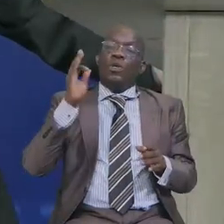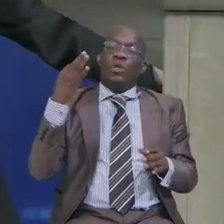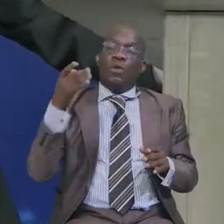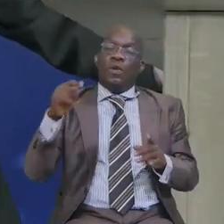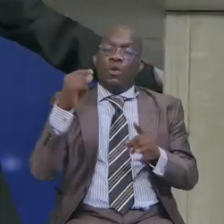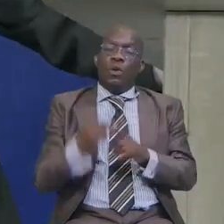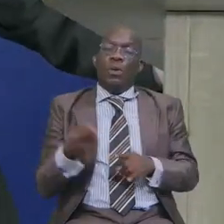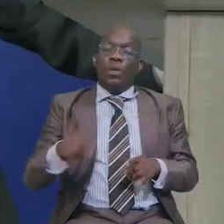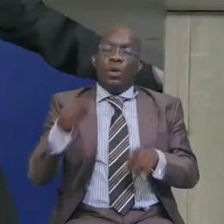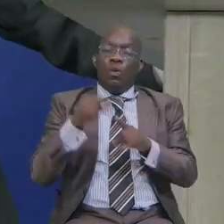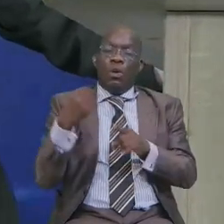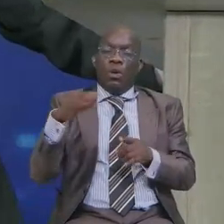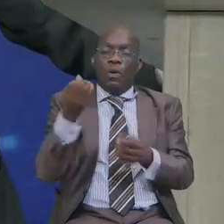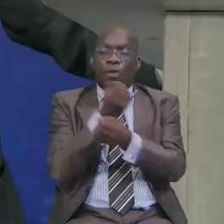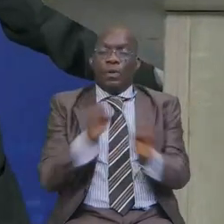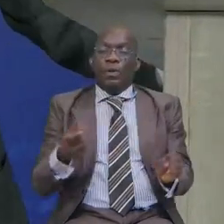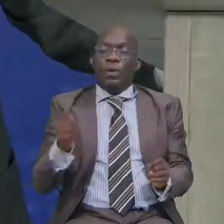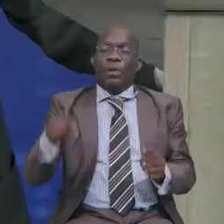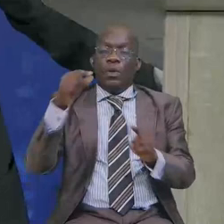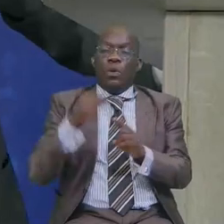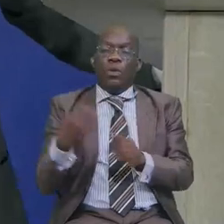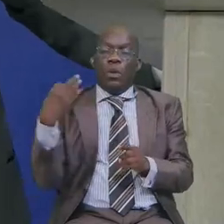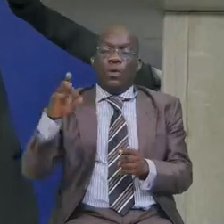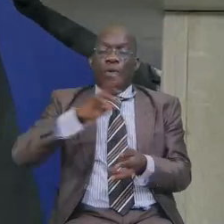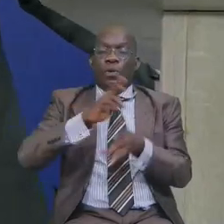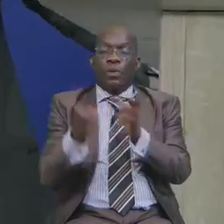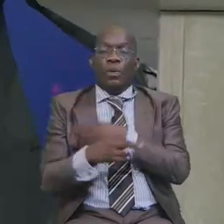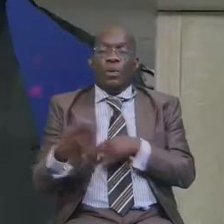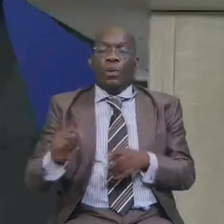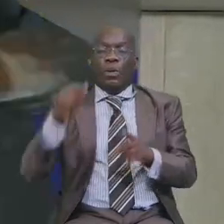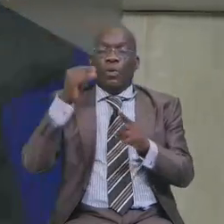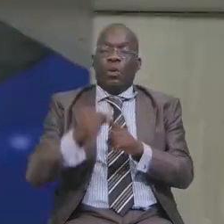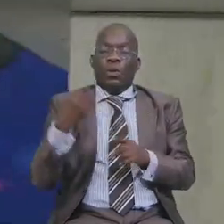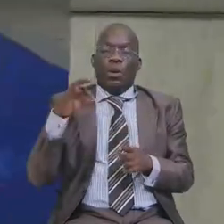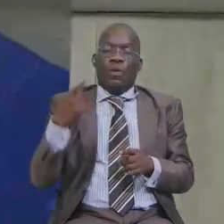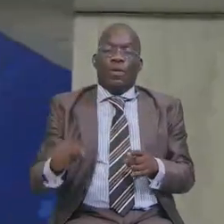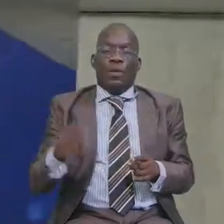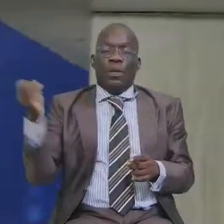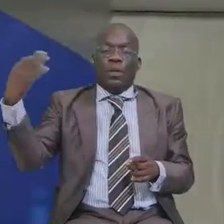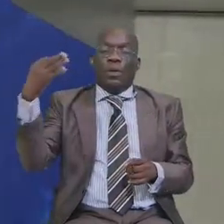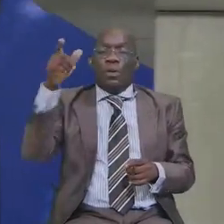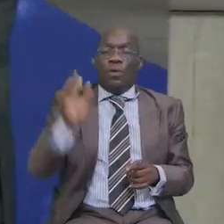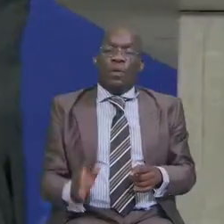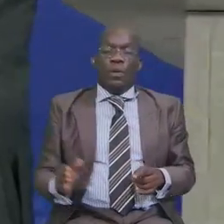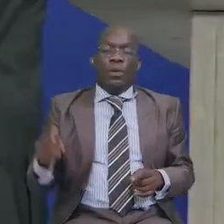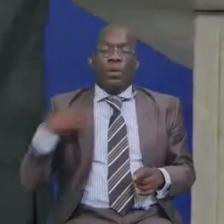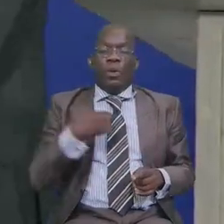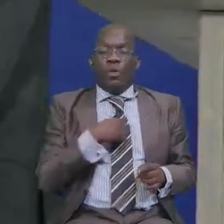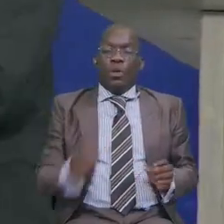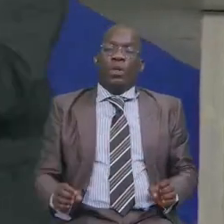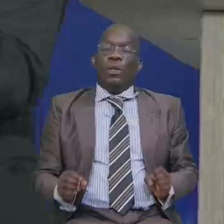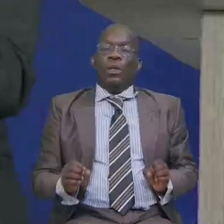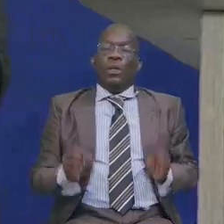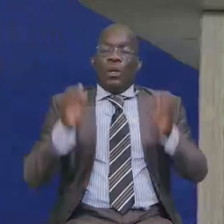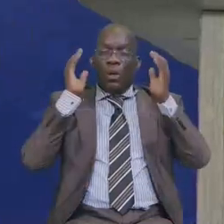de salut, la parole de repentance, la parole de la grâce de Dieu. Nous nous engageons donc